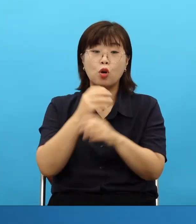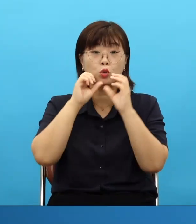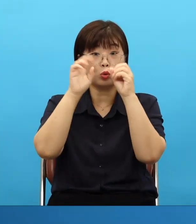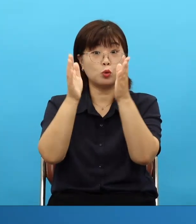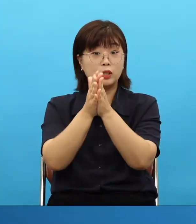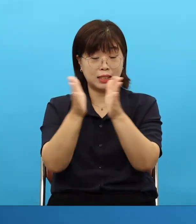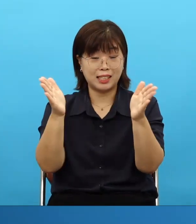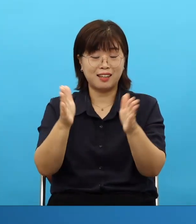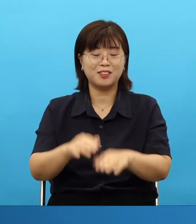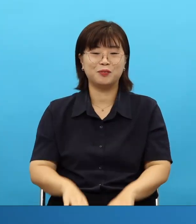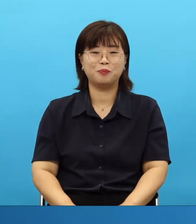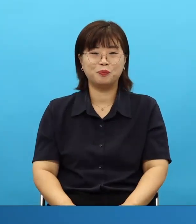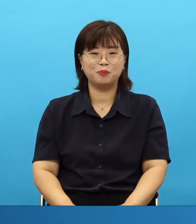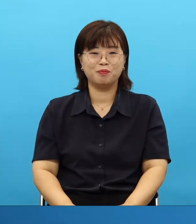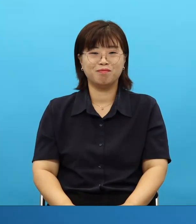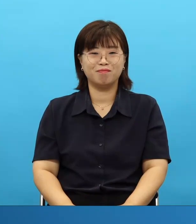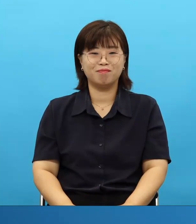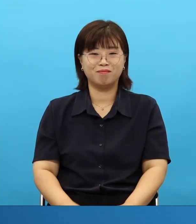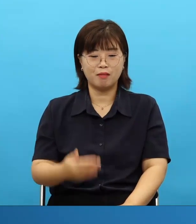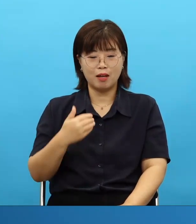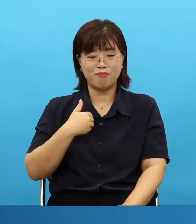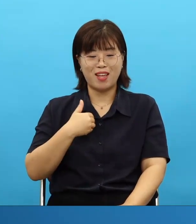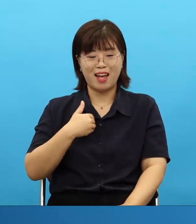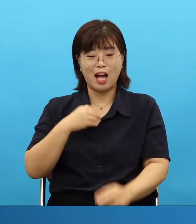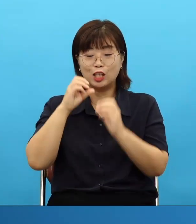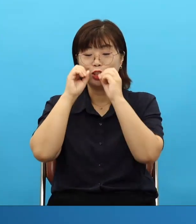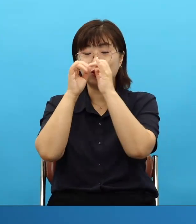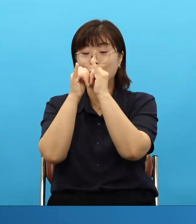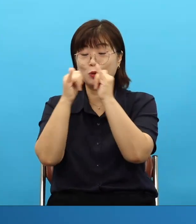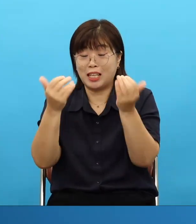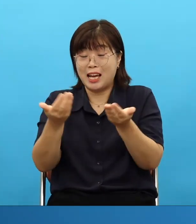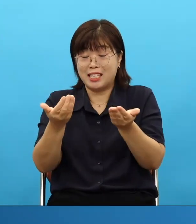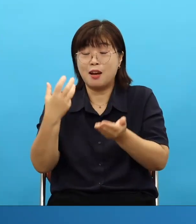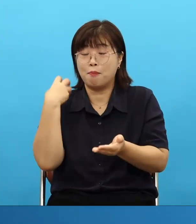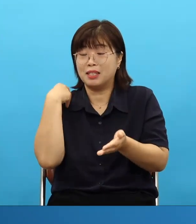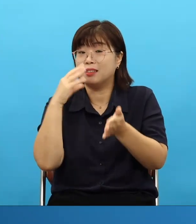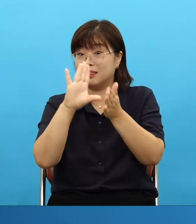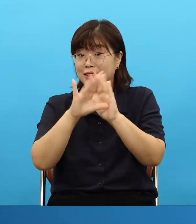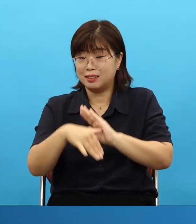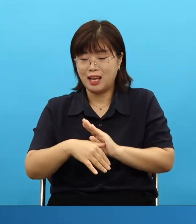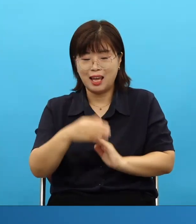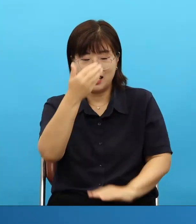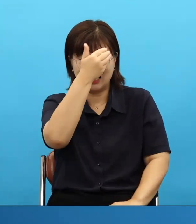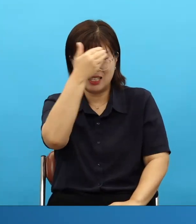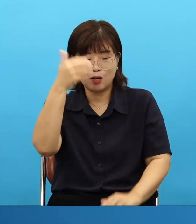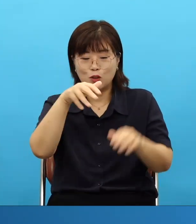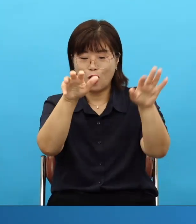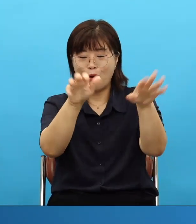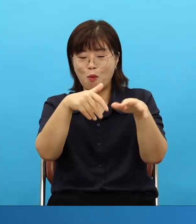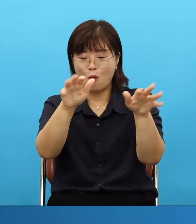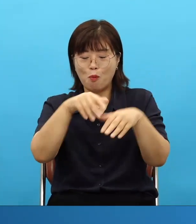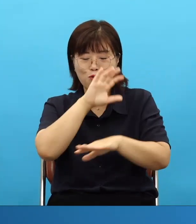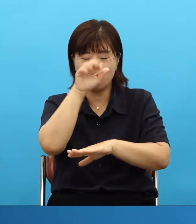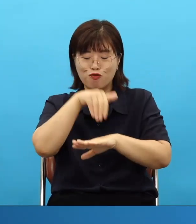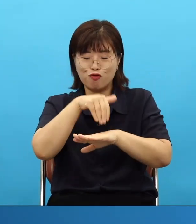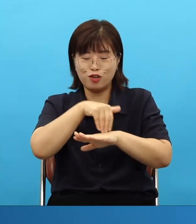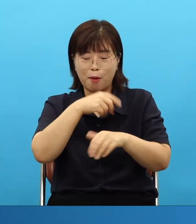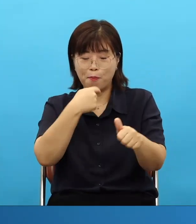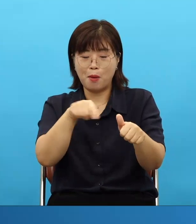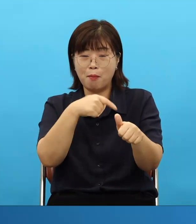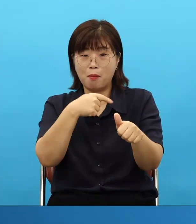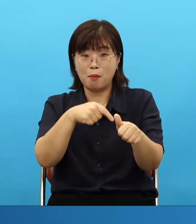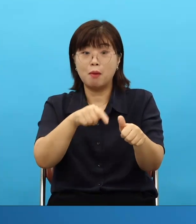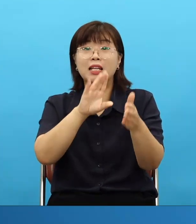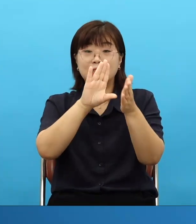was serving as another assistant pastor, and I was training the young adults. 그때 제가 찾아낸 겁니다. And this is what I discovered at